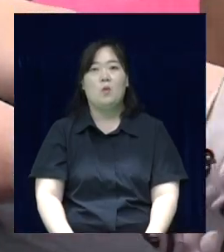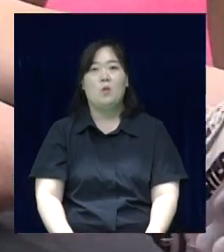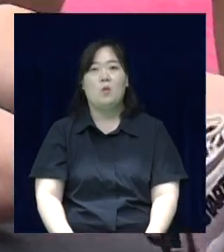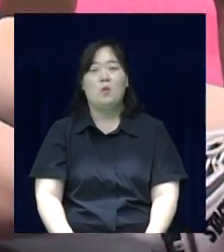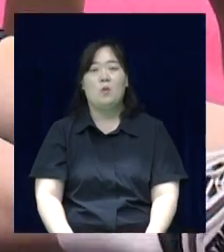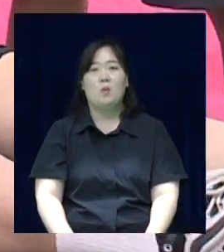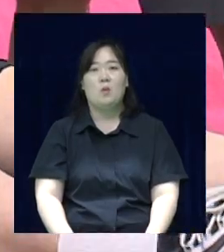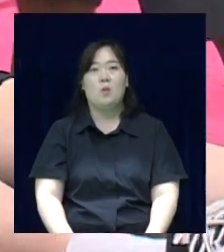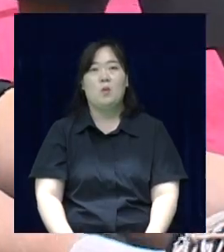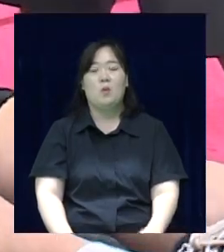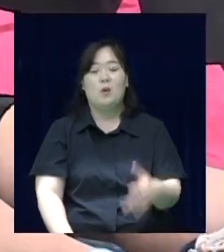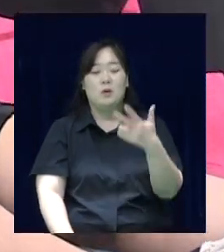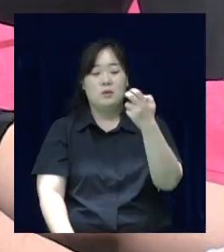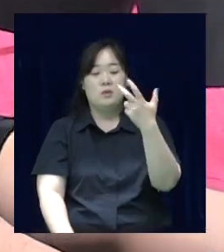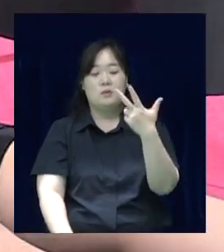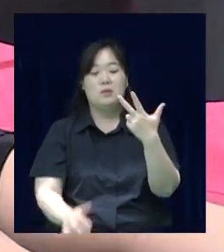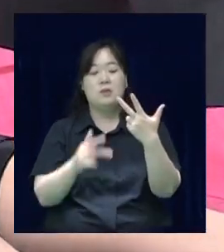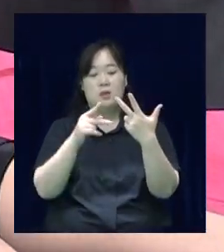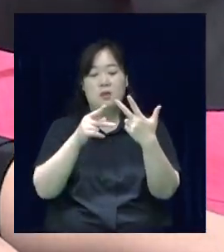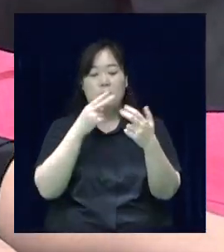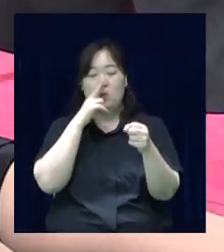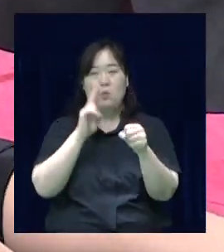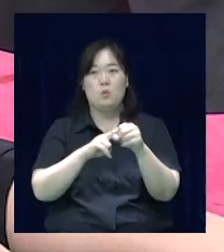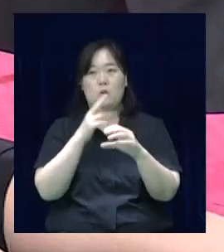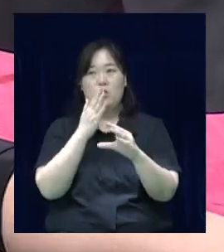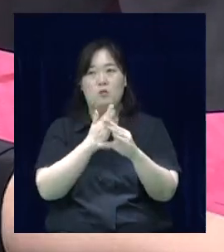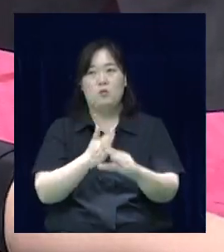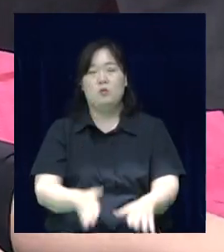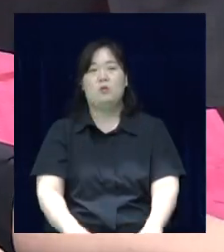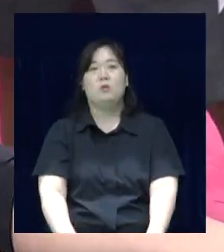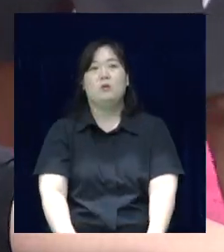3차 시도 77kg 이어지고 있습니다.